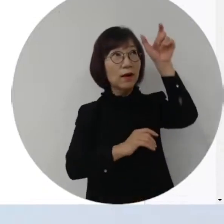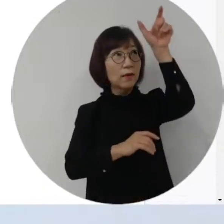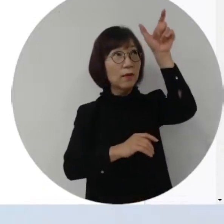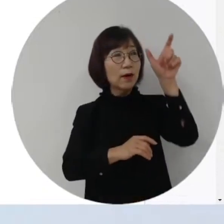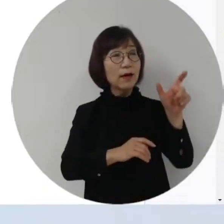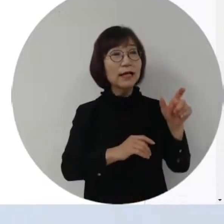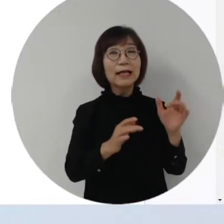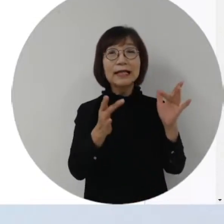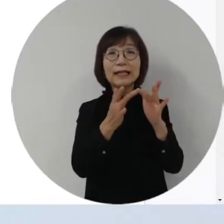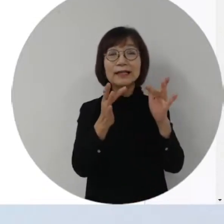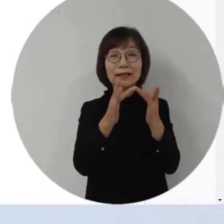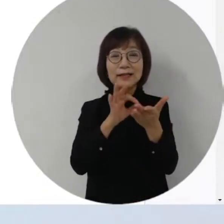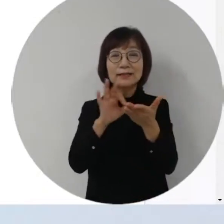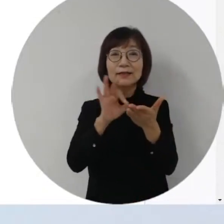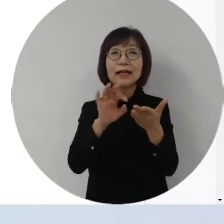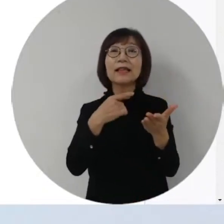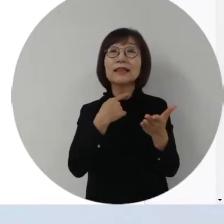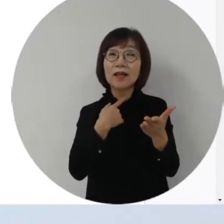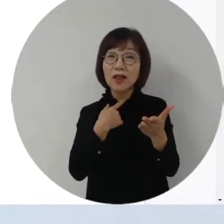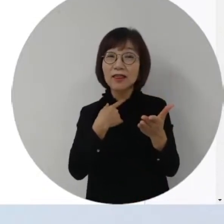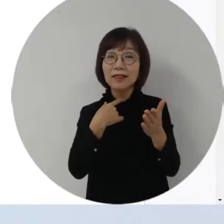클릭.